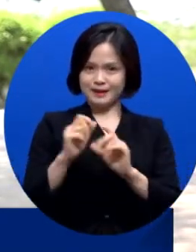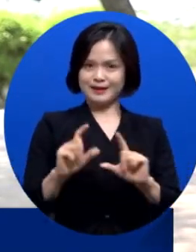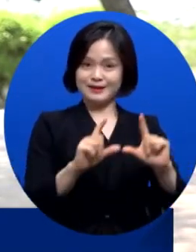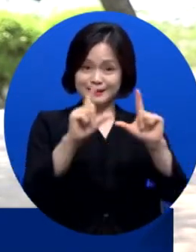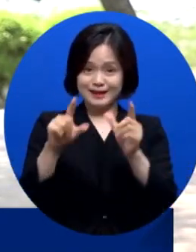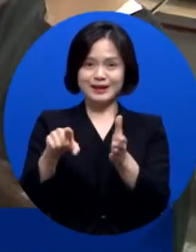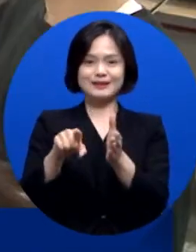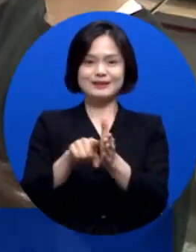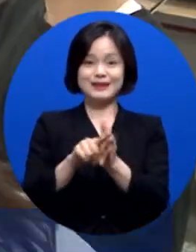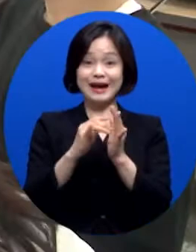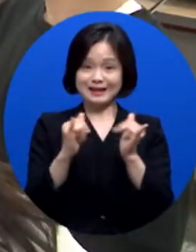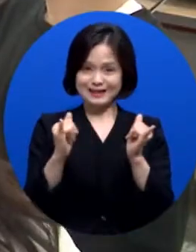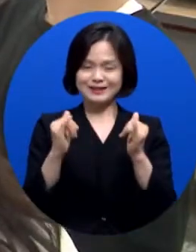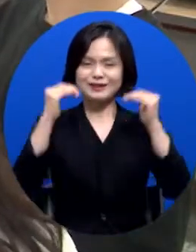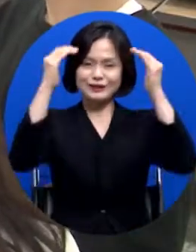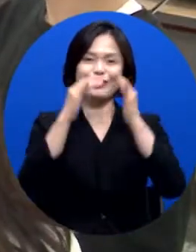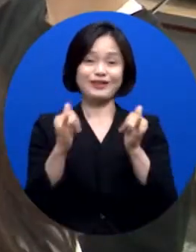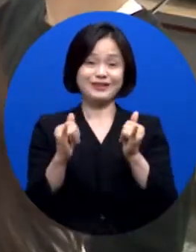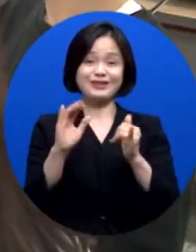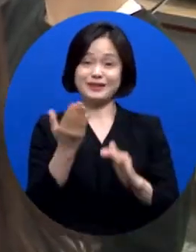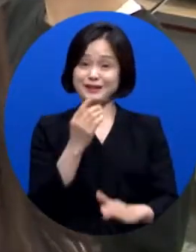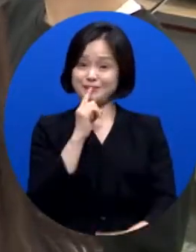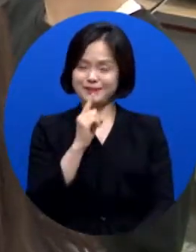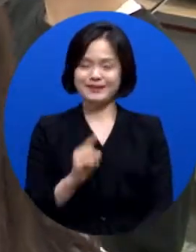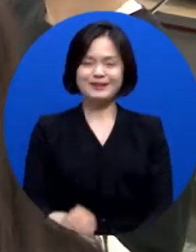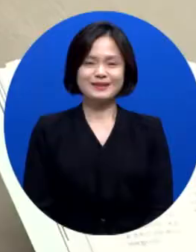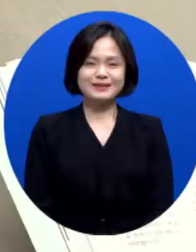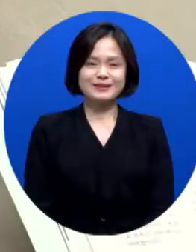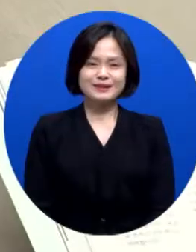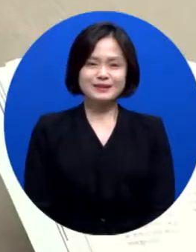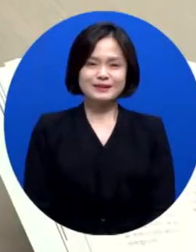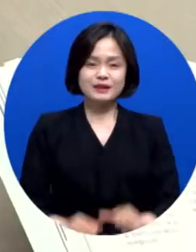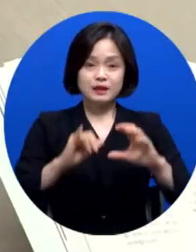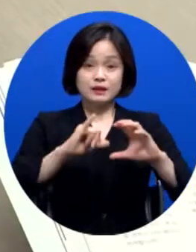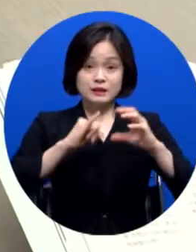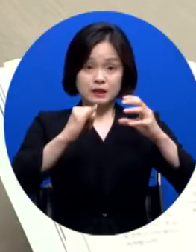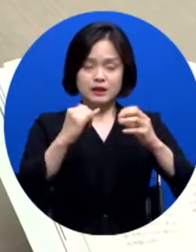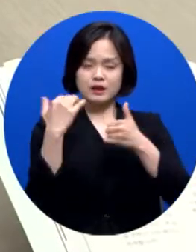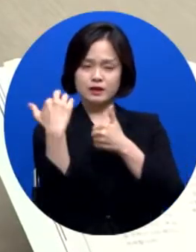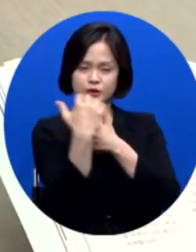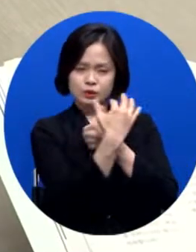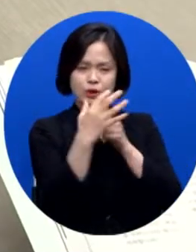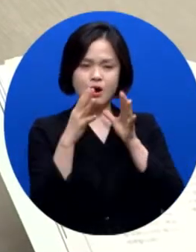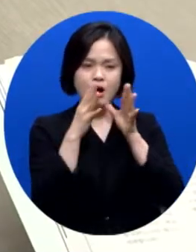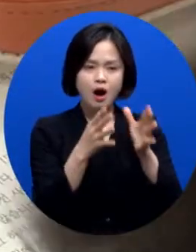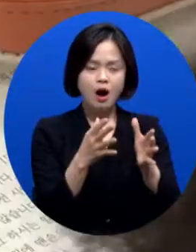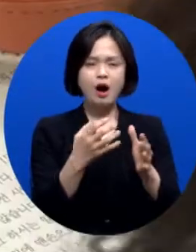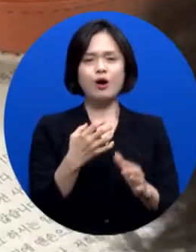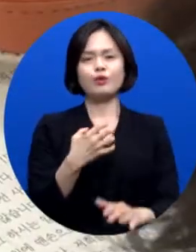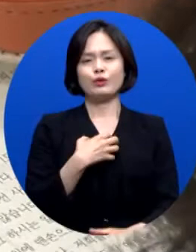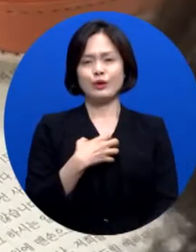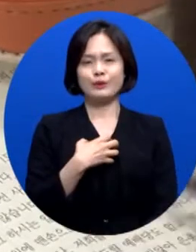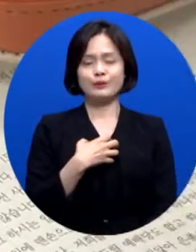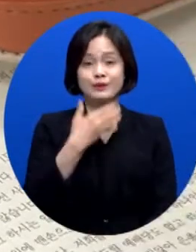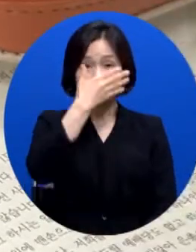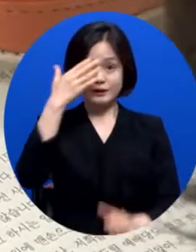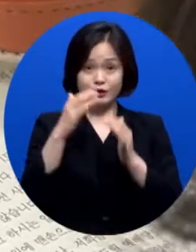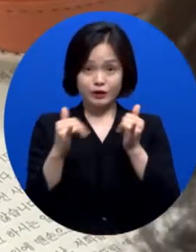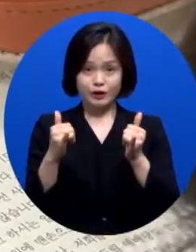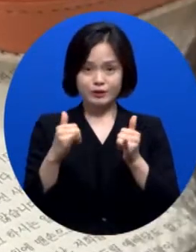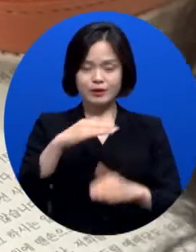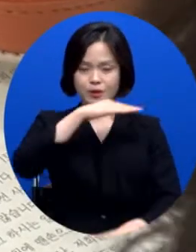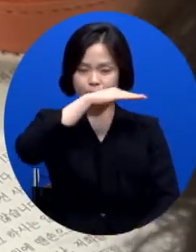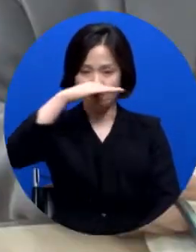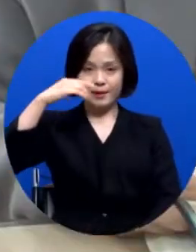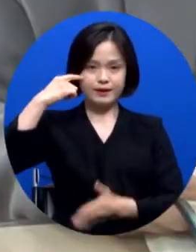때라고 여겨집니다. 세상 유혹에 휩쓸리기 쉬운 청년들이기에 건강한 신앙인이 되기 위해선 올바른 가치관을